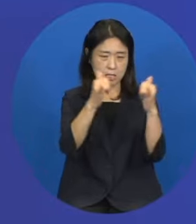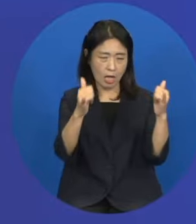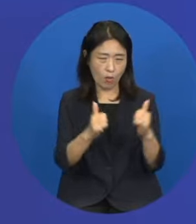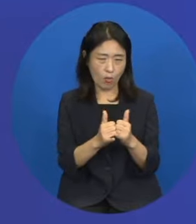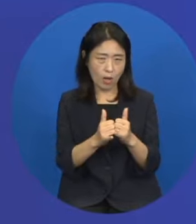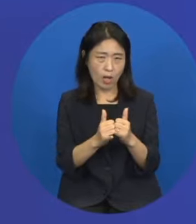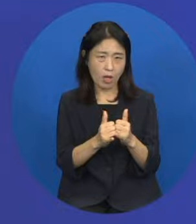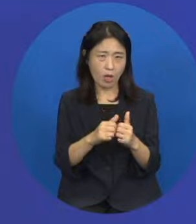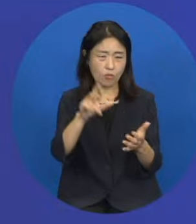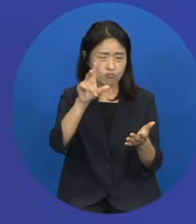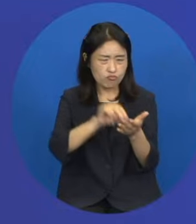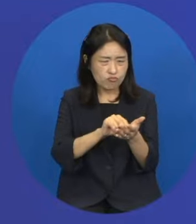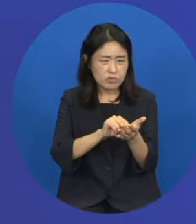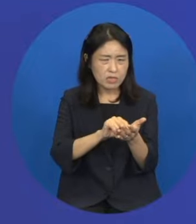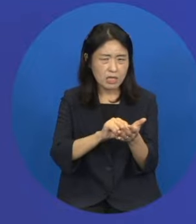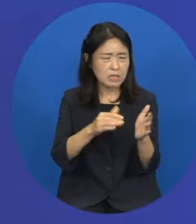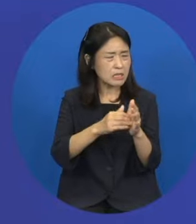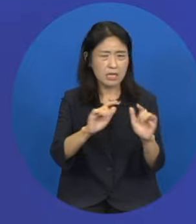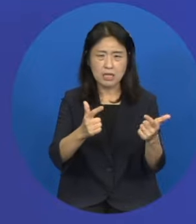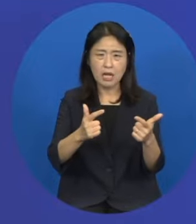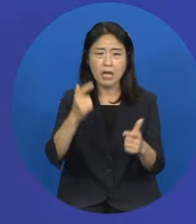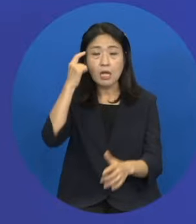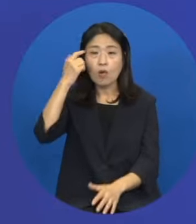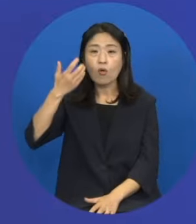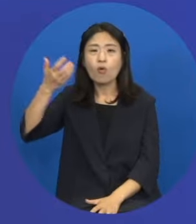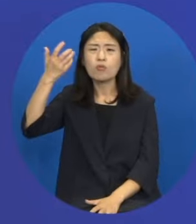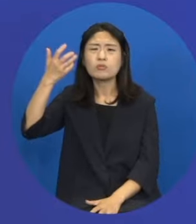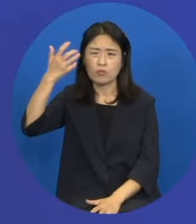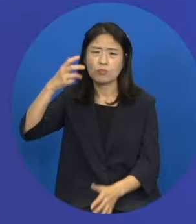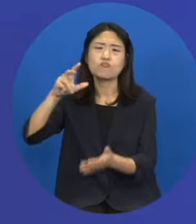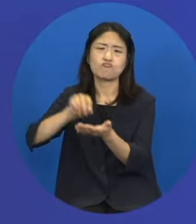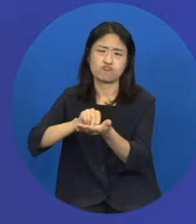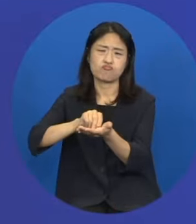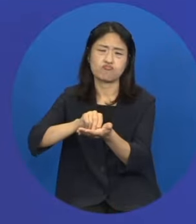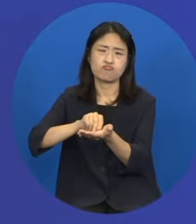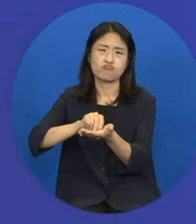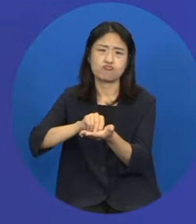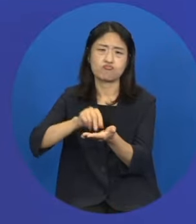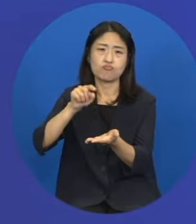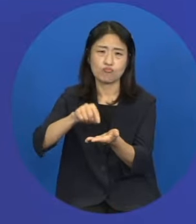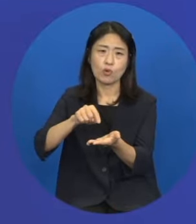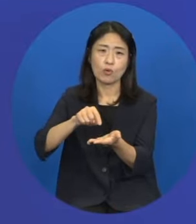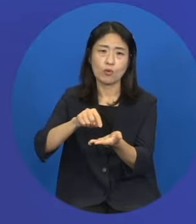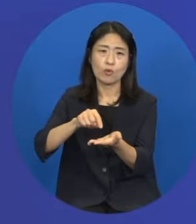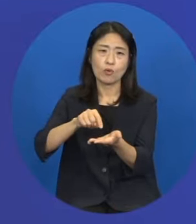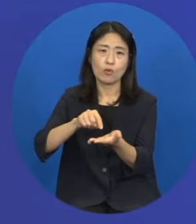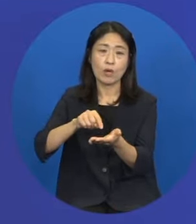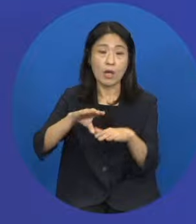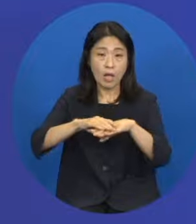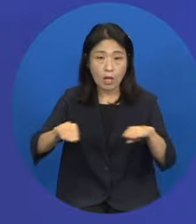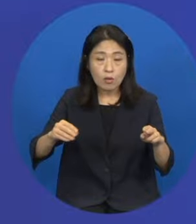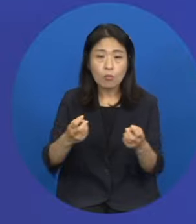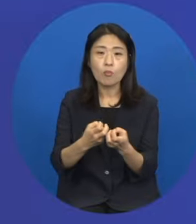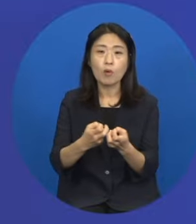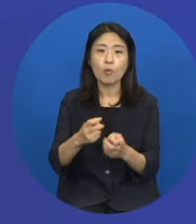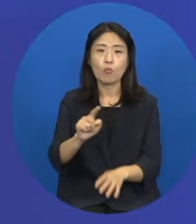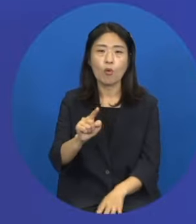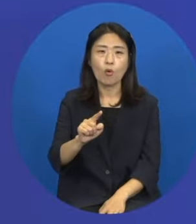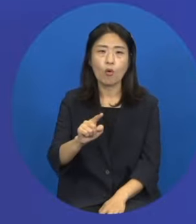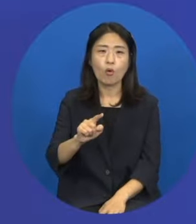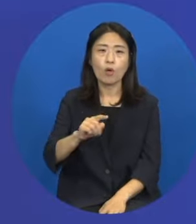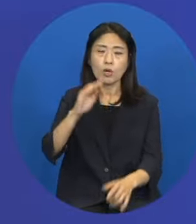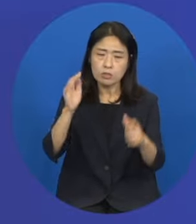이건 영적인 문제인데 이것을 어떻게 풀 수 있습니까? 성도들이 그를 위하여 간절히 기도할